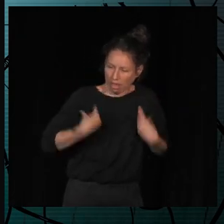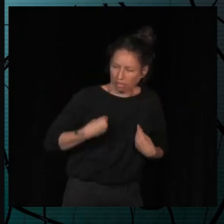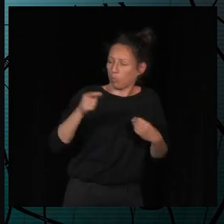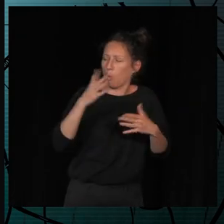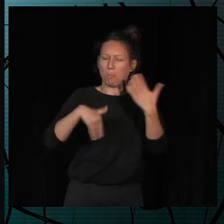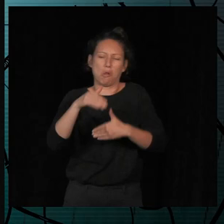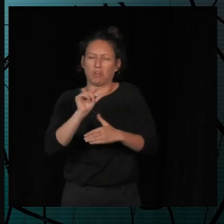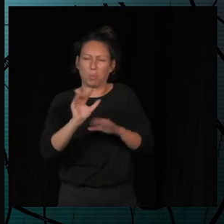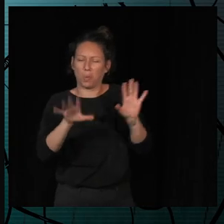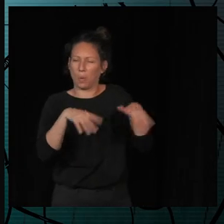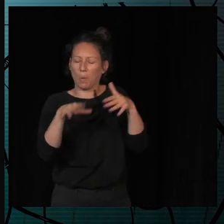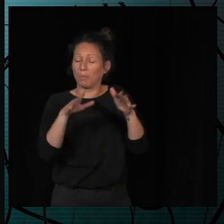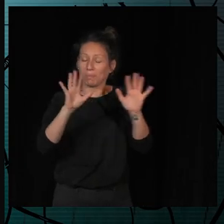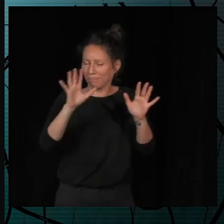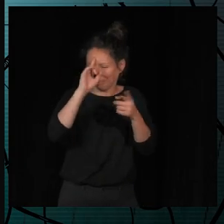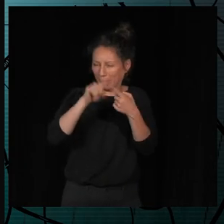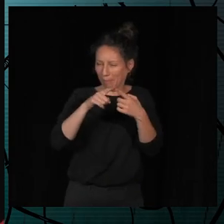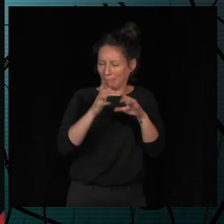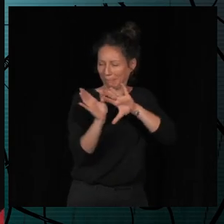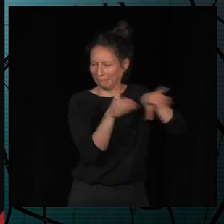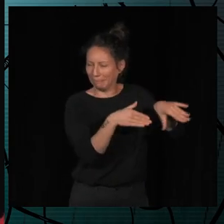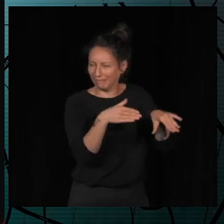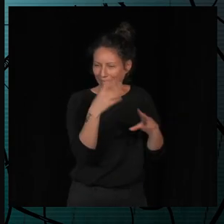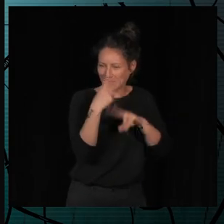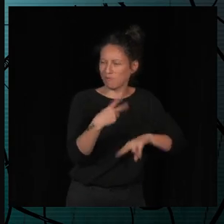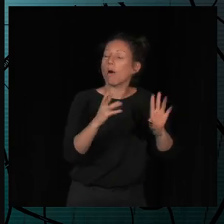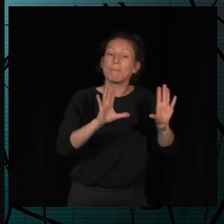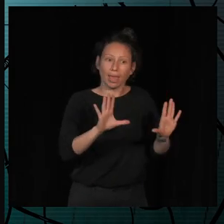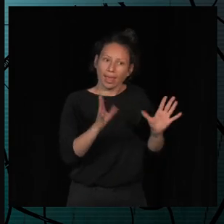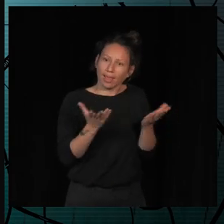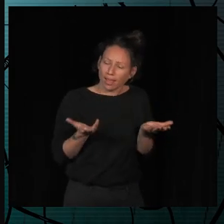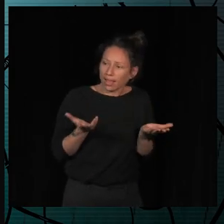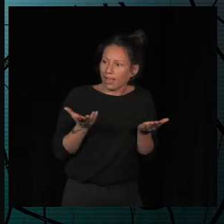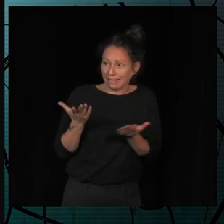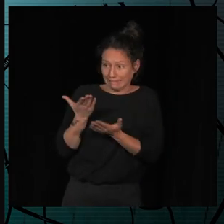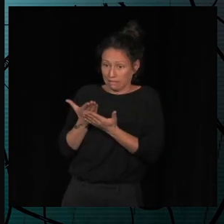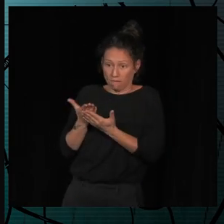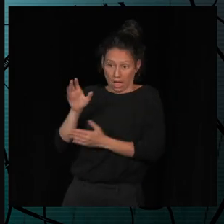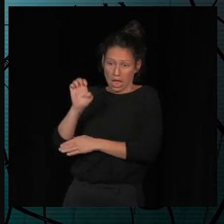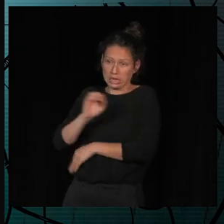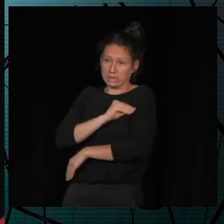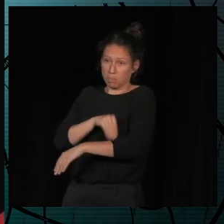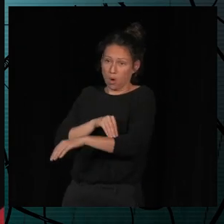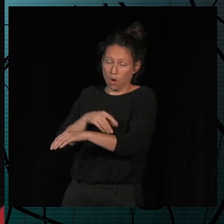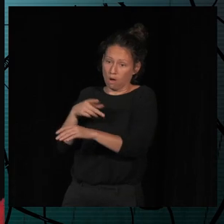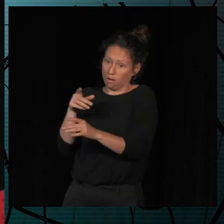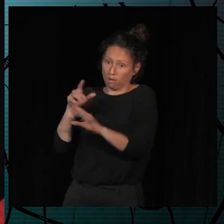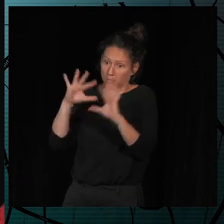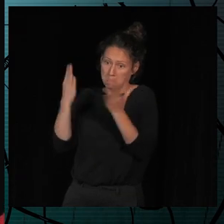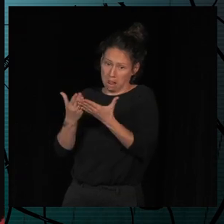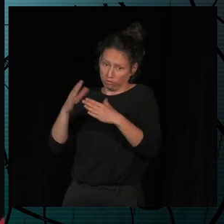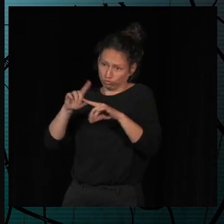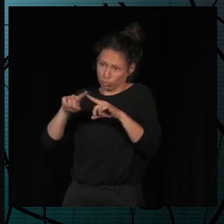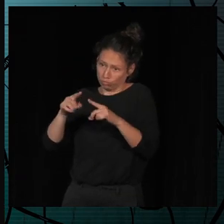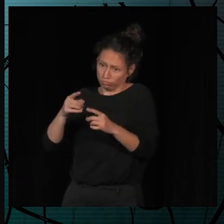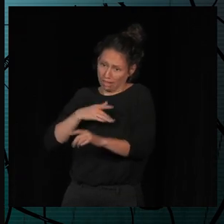mélange un peu tous les sujets mais euh voilà il y a y a toutes ces choses-là qui sont très intéressantes et j'ai perdu le fil de ce que je voulais dire sur